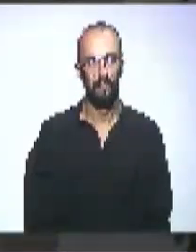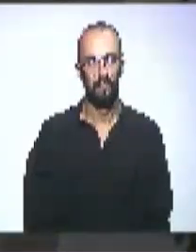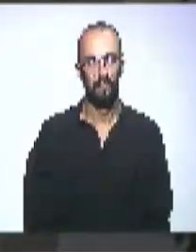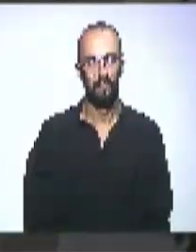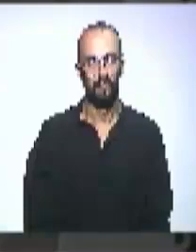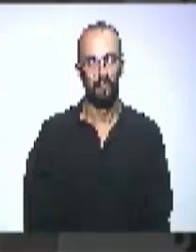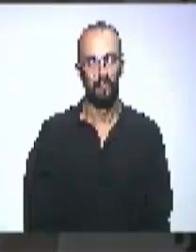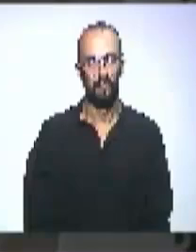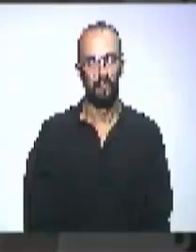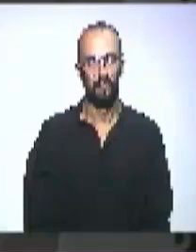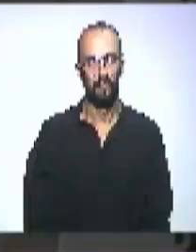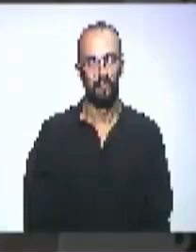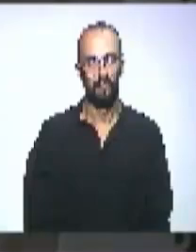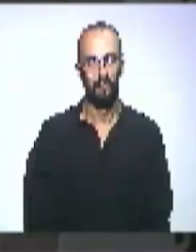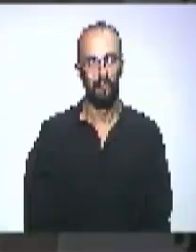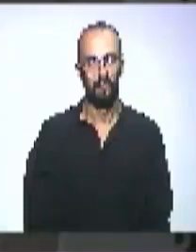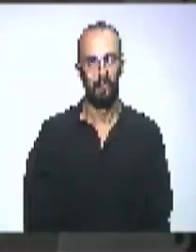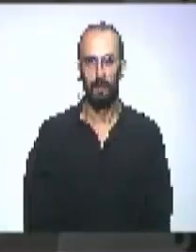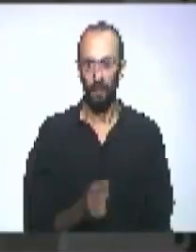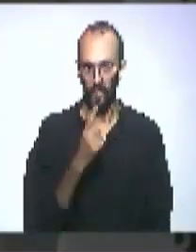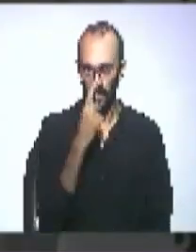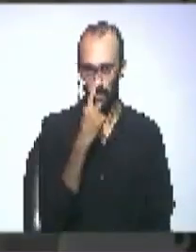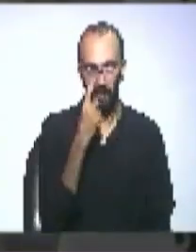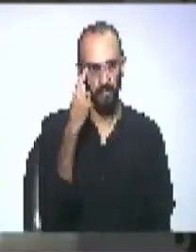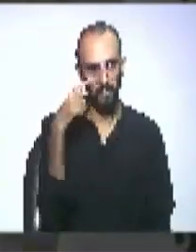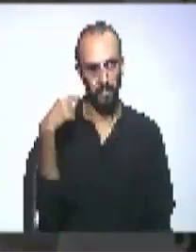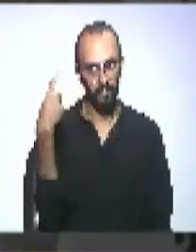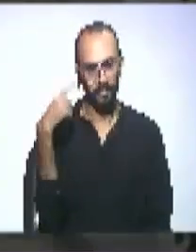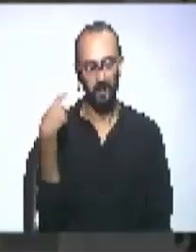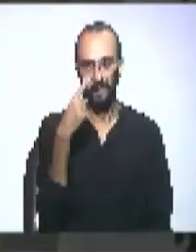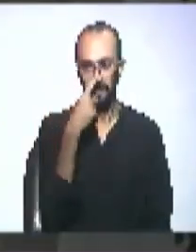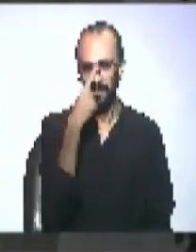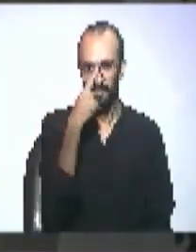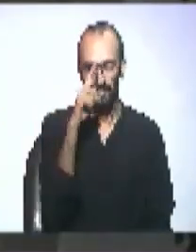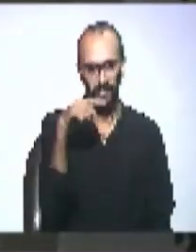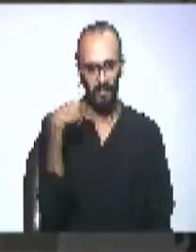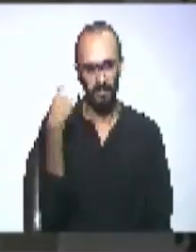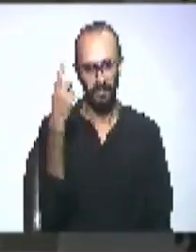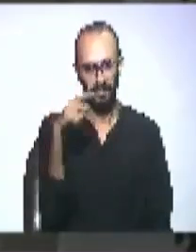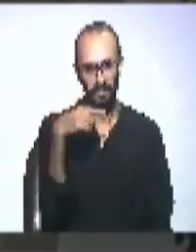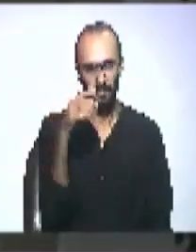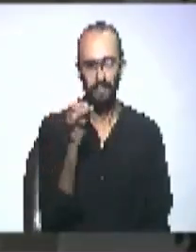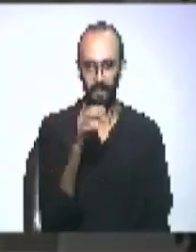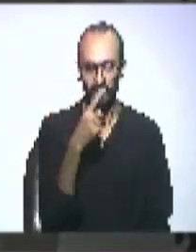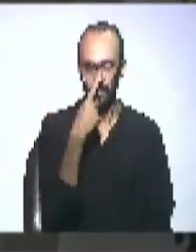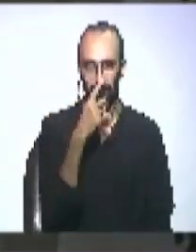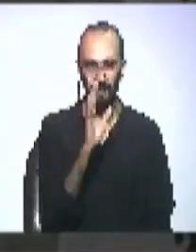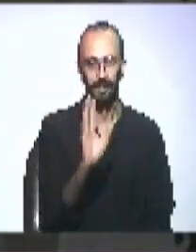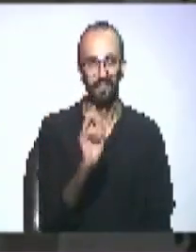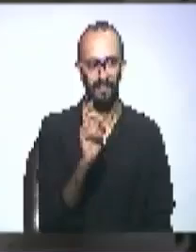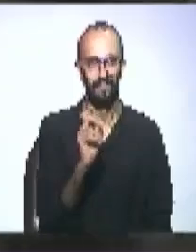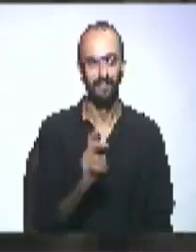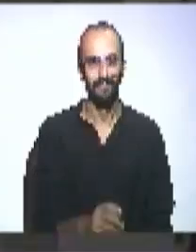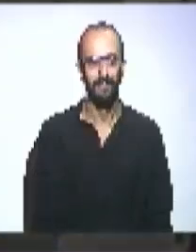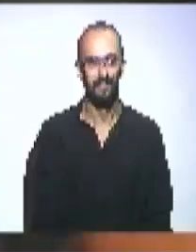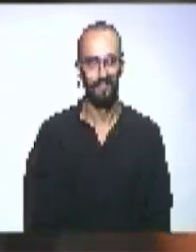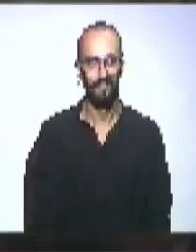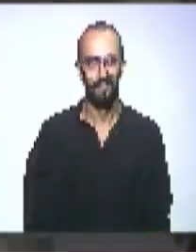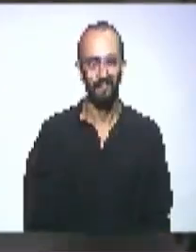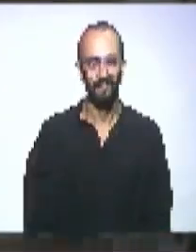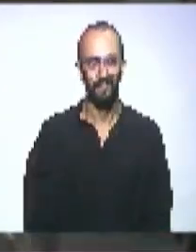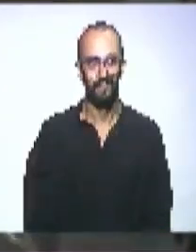الاختراعات يا شيخ، وكل حد يبقى عايز. حاضر يا دكتوره، ما انت قاعده تفكري لي. انا لسه عارف ان انت قاعده تفكري لي. فماشي حاضر.